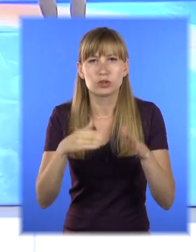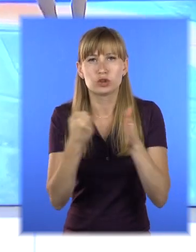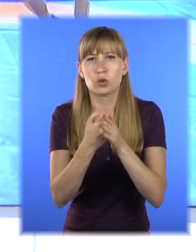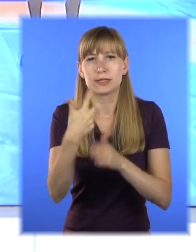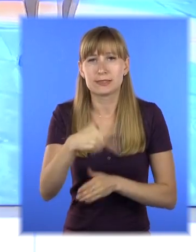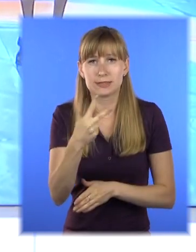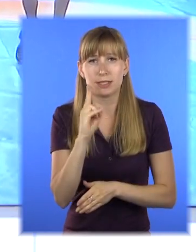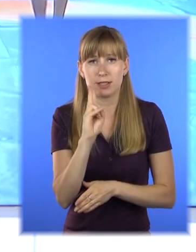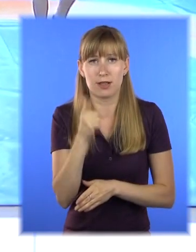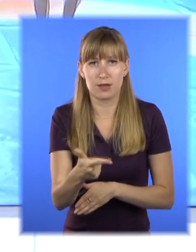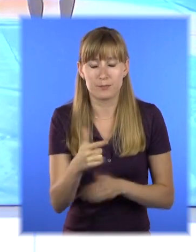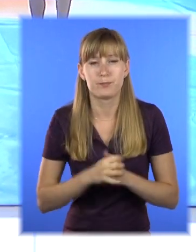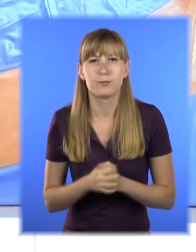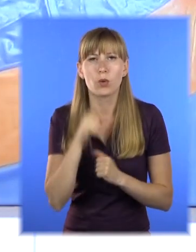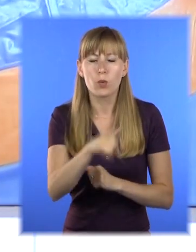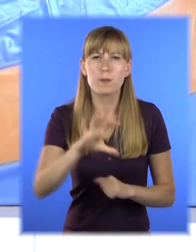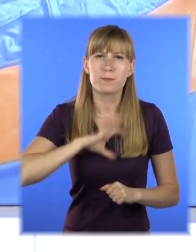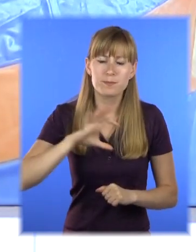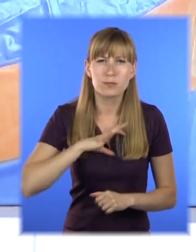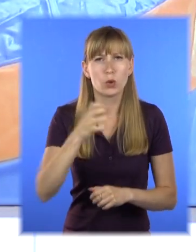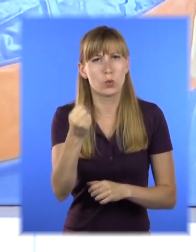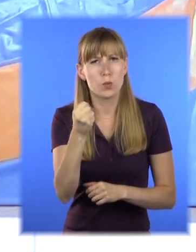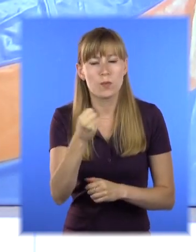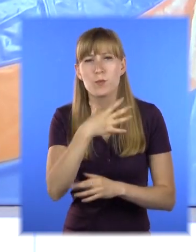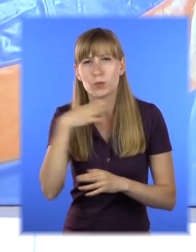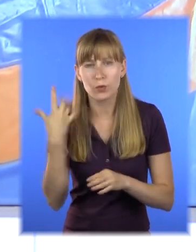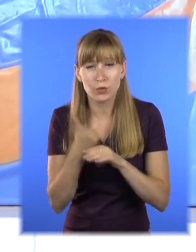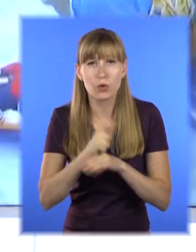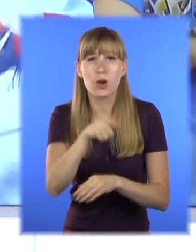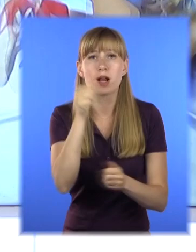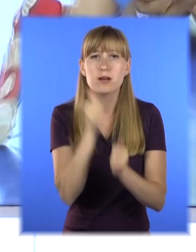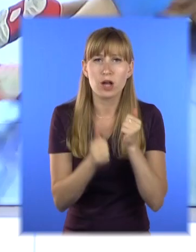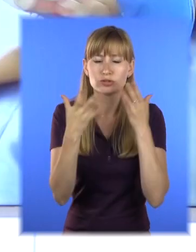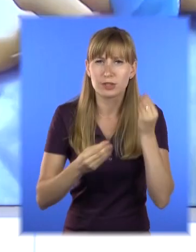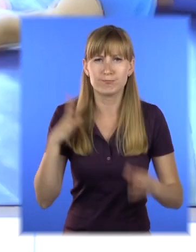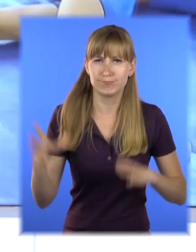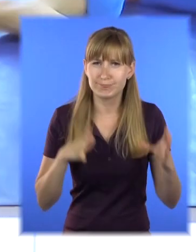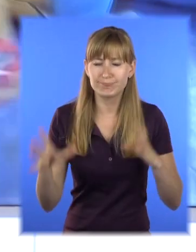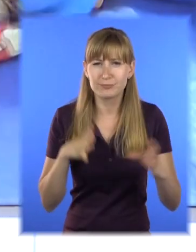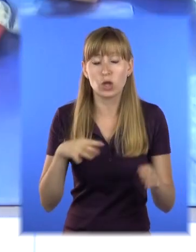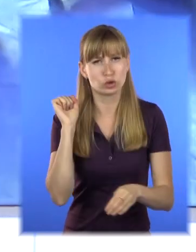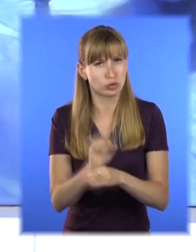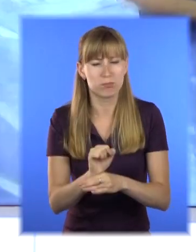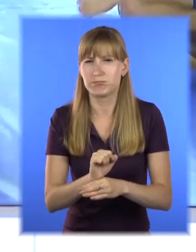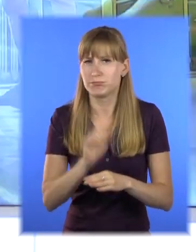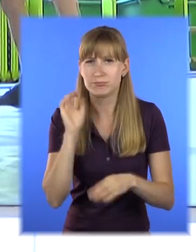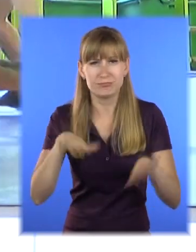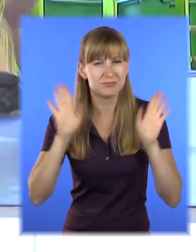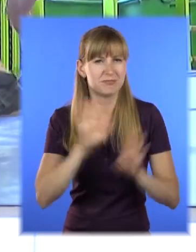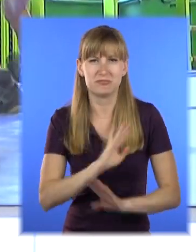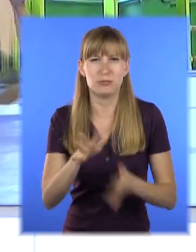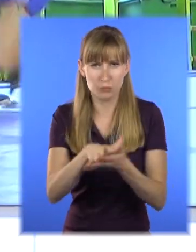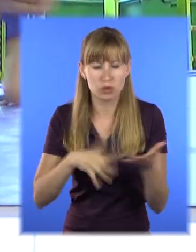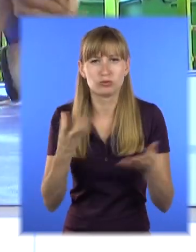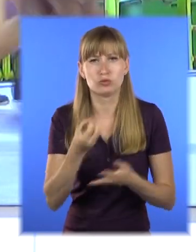до 33 кілограмів. У Насті безліч кубків та медалей. Займається вона щодня та навіть не думає зупинятись